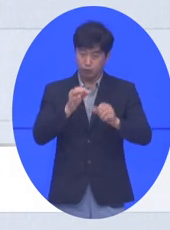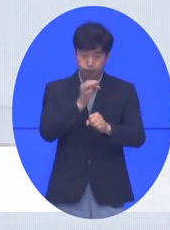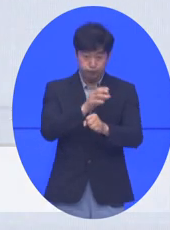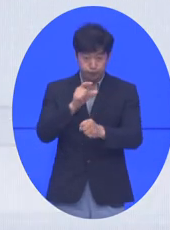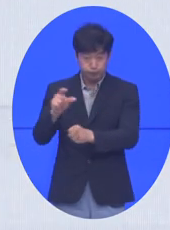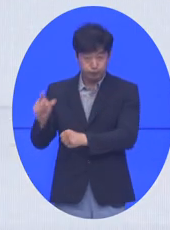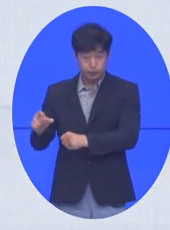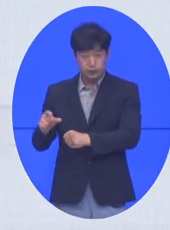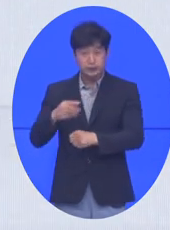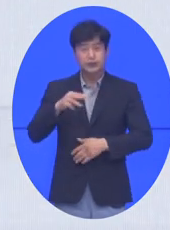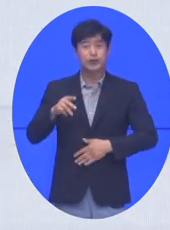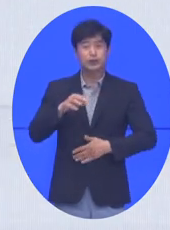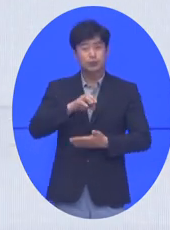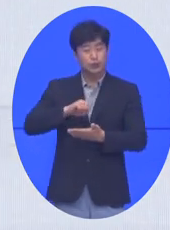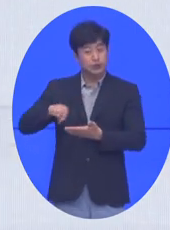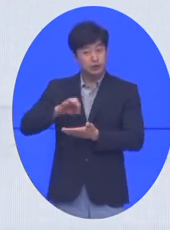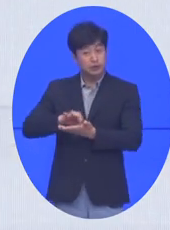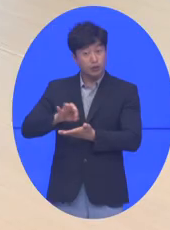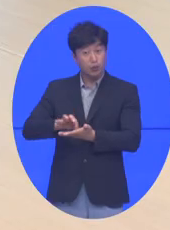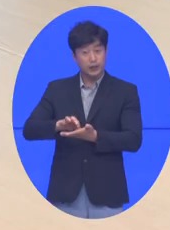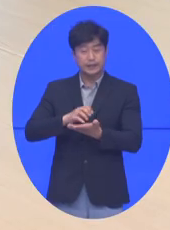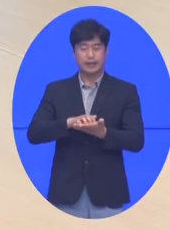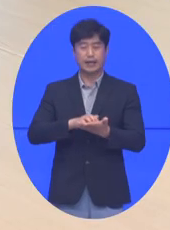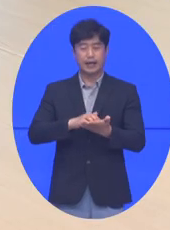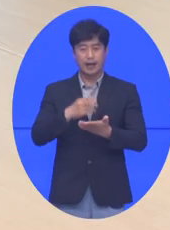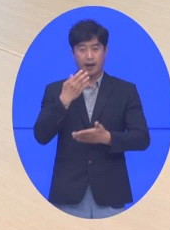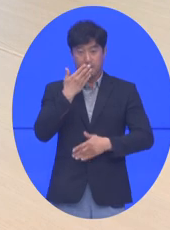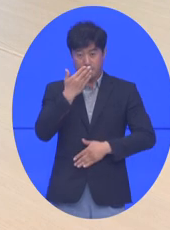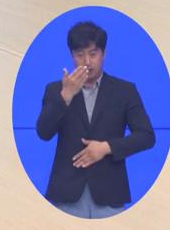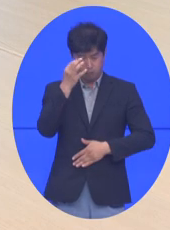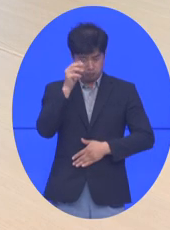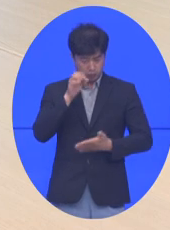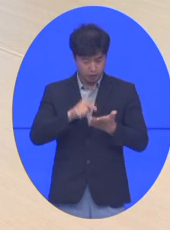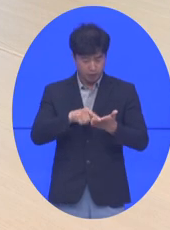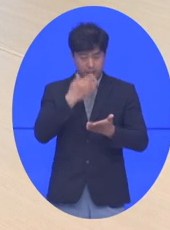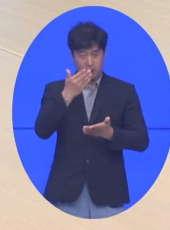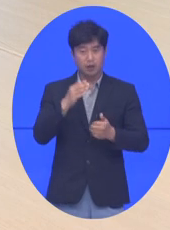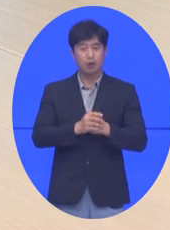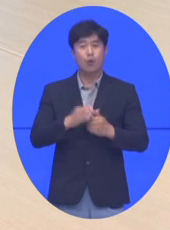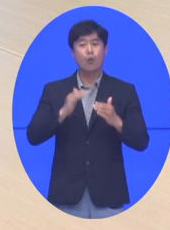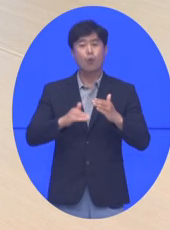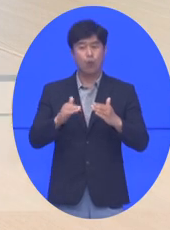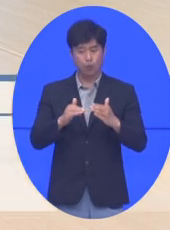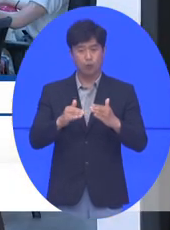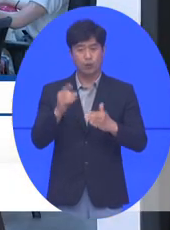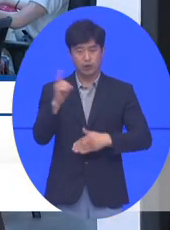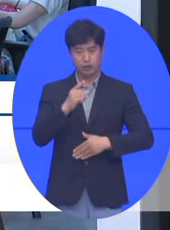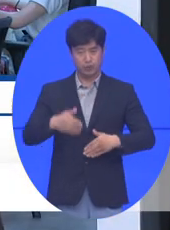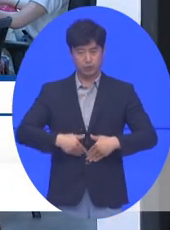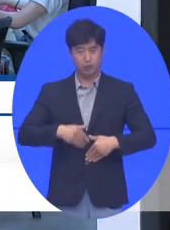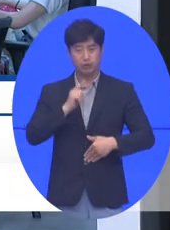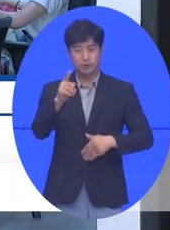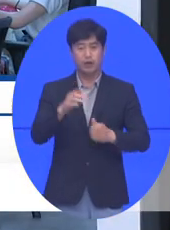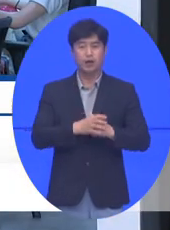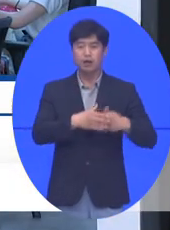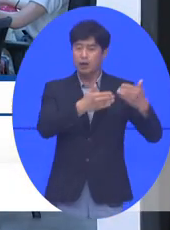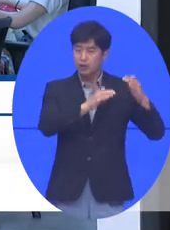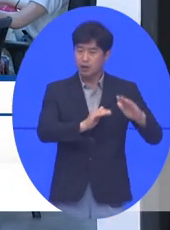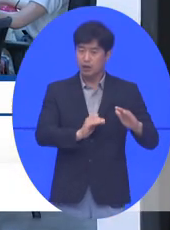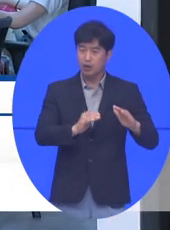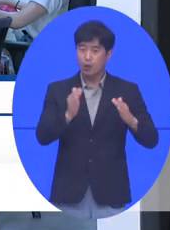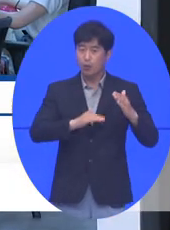입력으로 기업의 탄소 배출량을 알 수 있습니다 이들은 공공데이터의 필요성을 호소합니다 각 단계마다